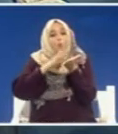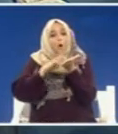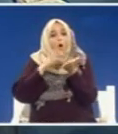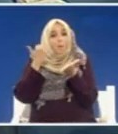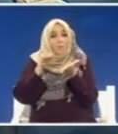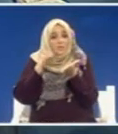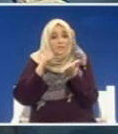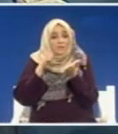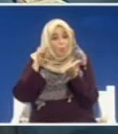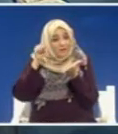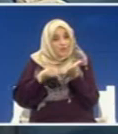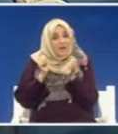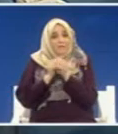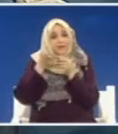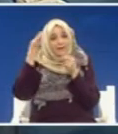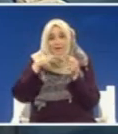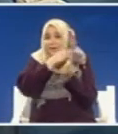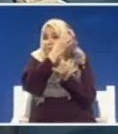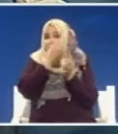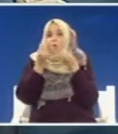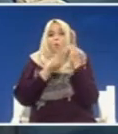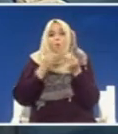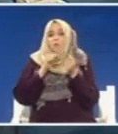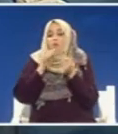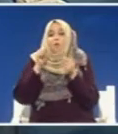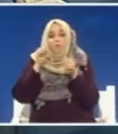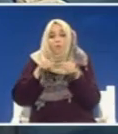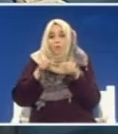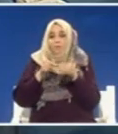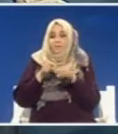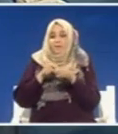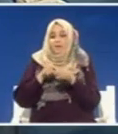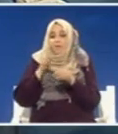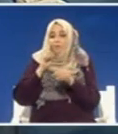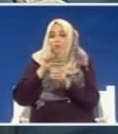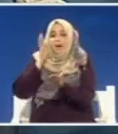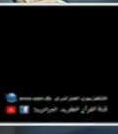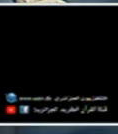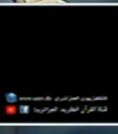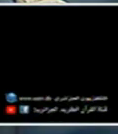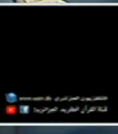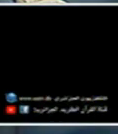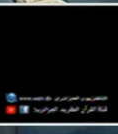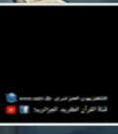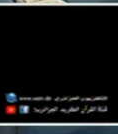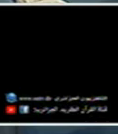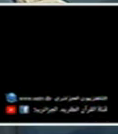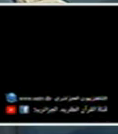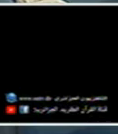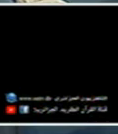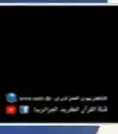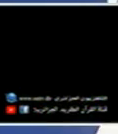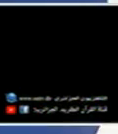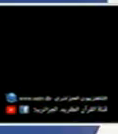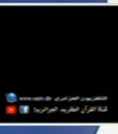أم بدونه؟ أي ولا استقبال القبلة والوضوء. أيوة إن شاء الله إن شاء